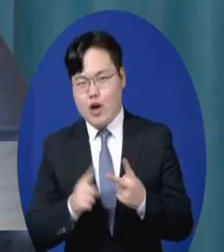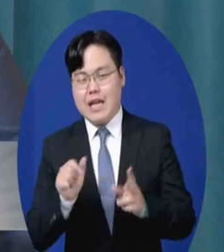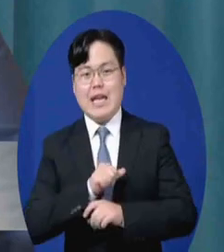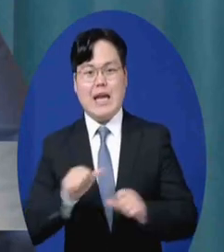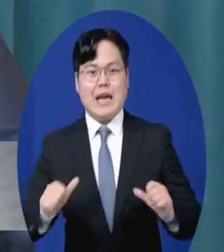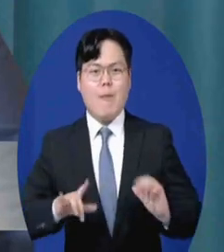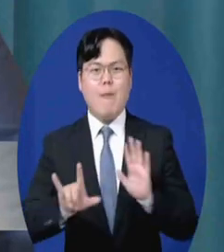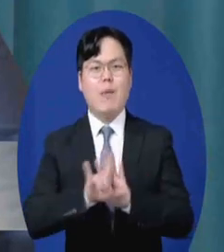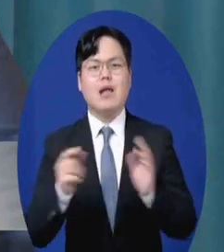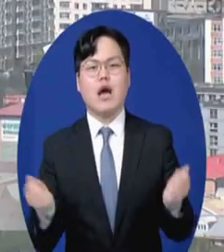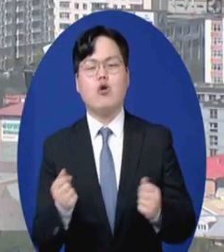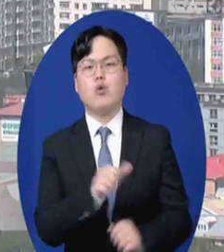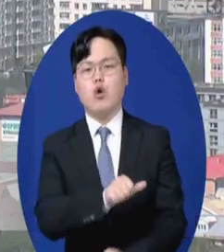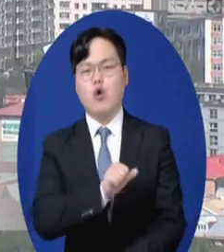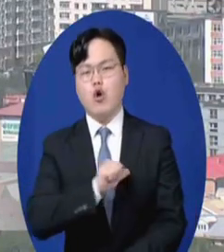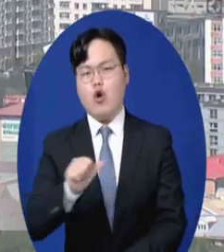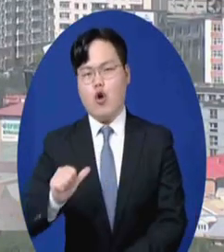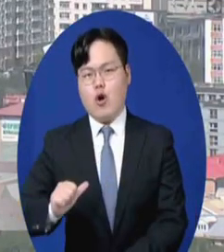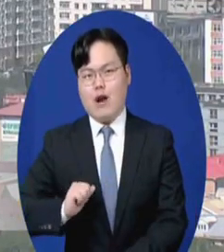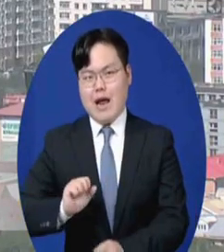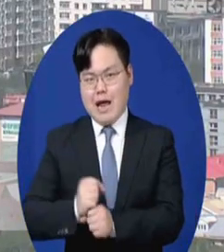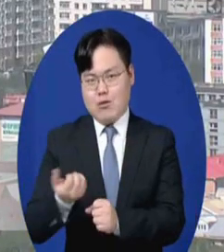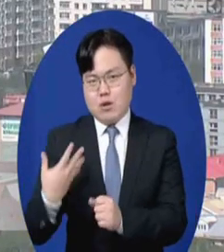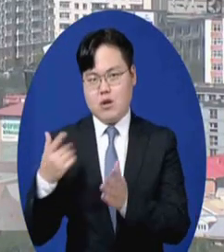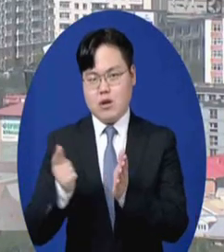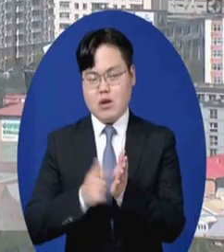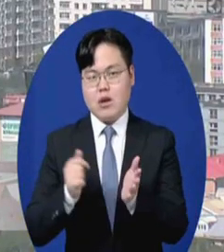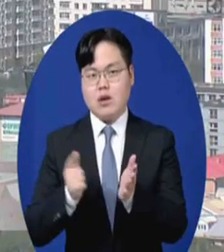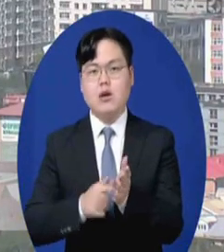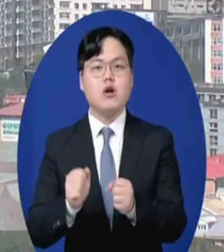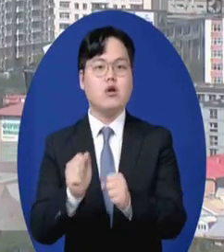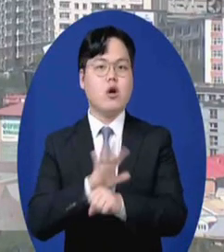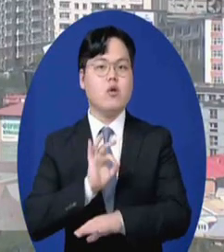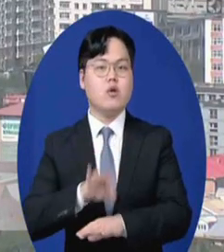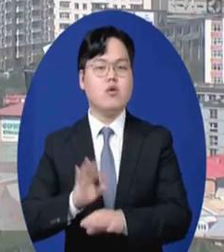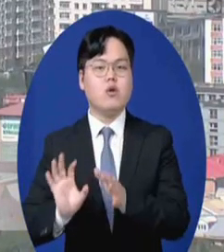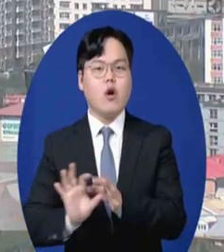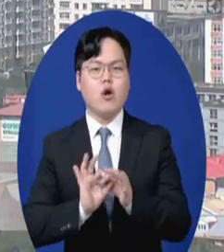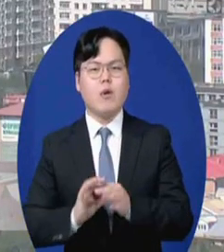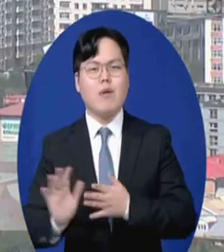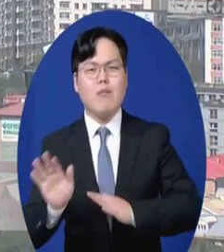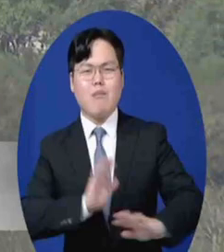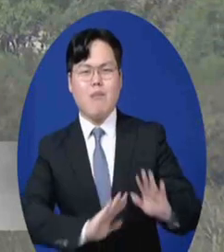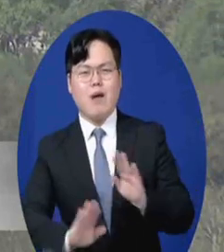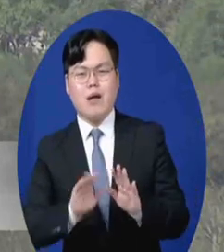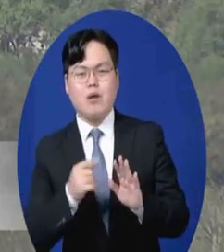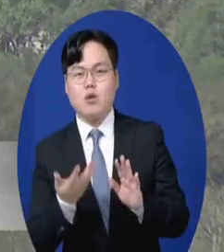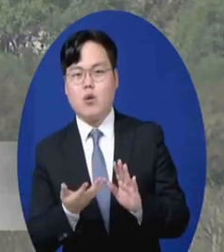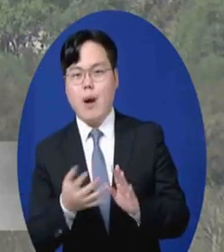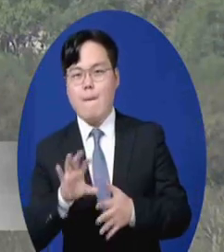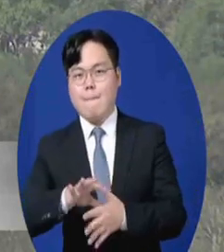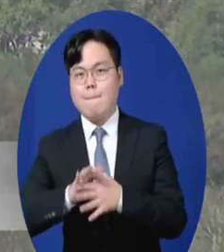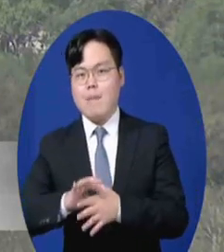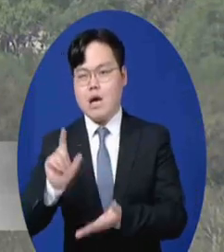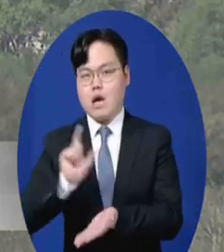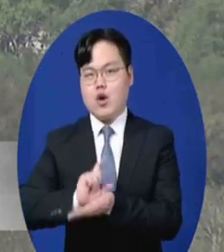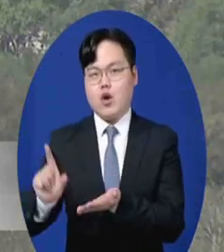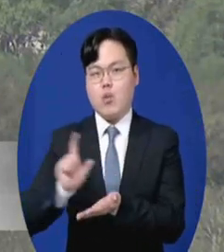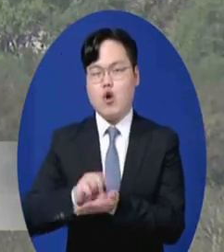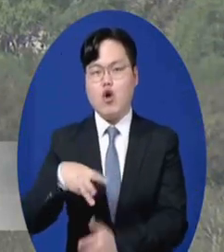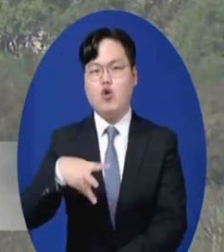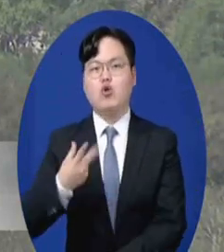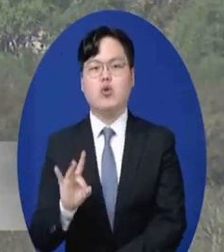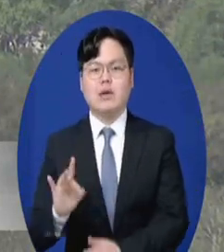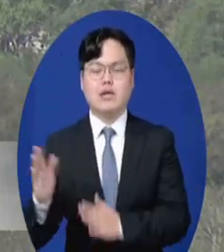өөрсдөө малчт маань энэ тал дээр илүү анхаараа. Харин коронавирусны цар тахлын нөхцөл байдлаас хамаарч махны экспортыг